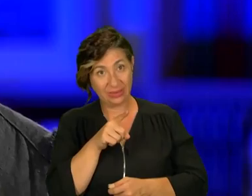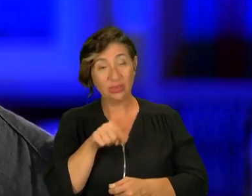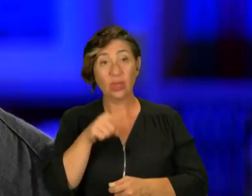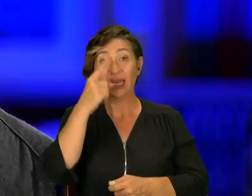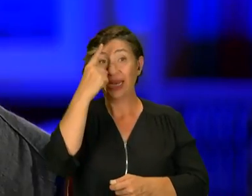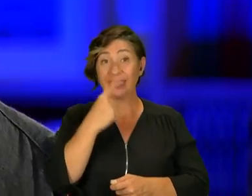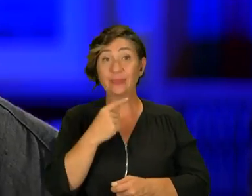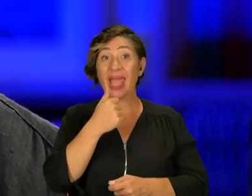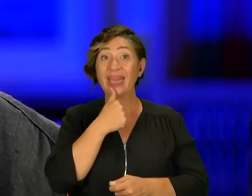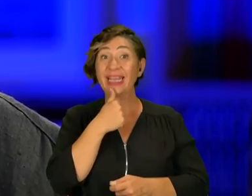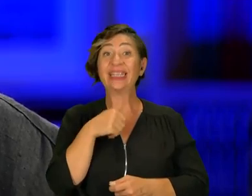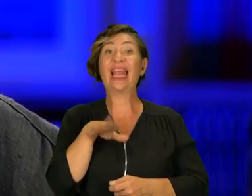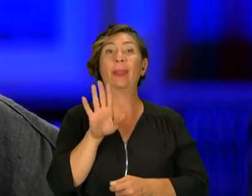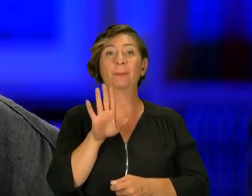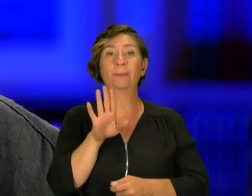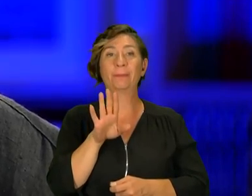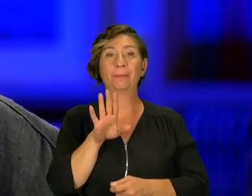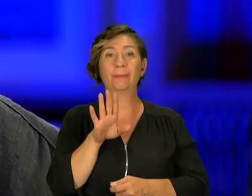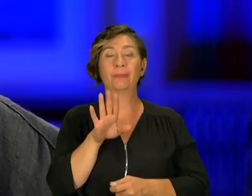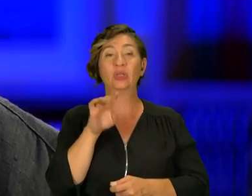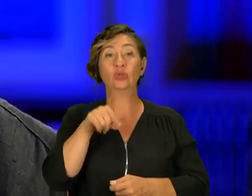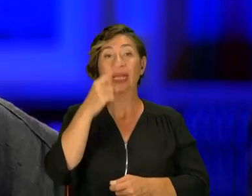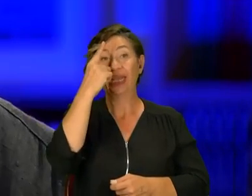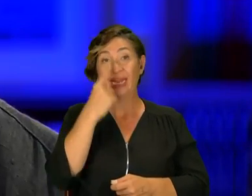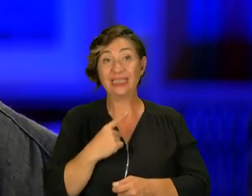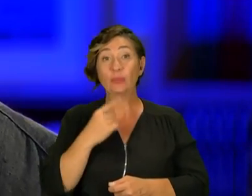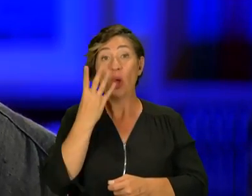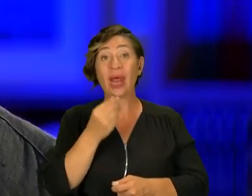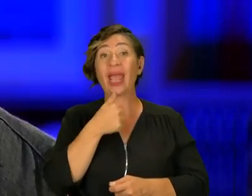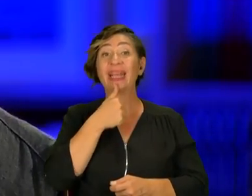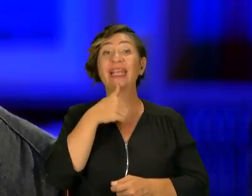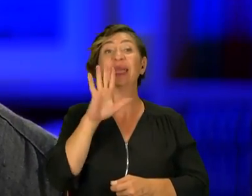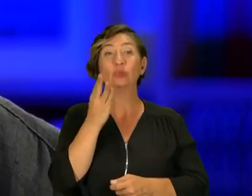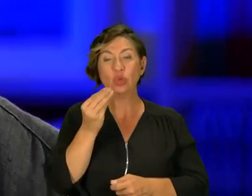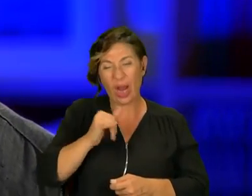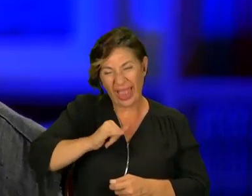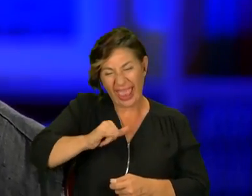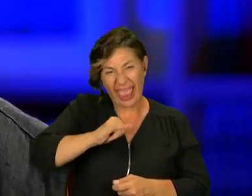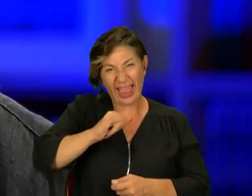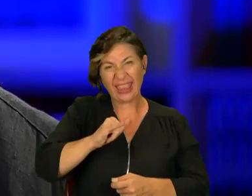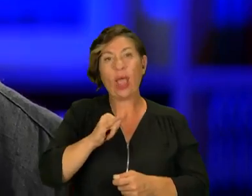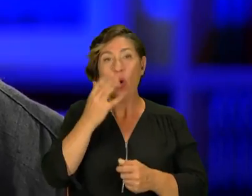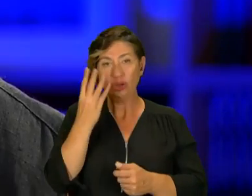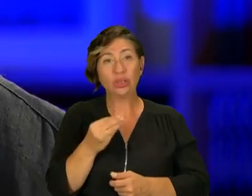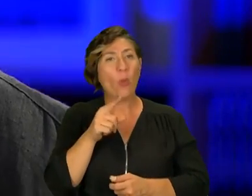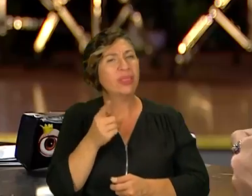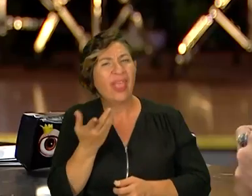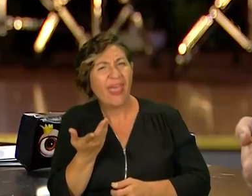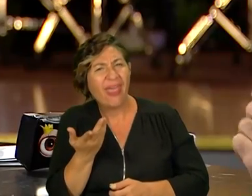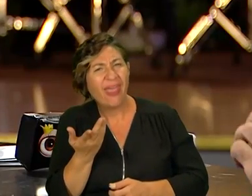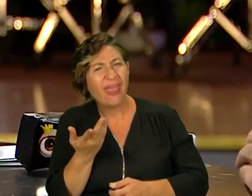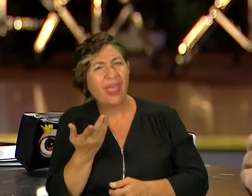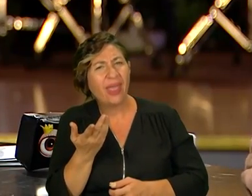an resmi olarak erkek değilim. Hmm. Şu an resmi olarak erkek değilim ama çok az bir sürecim kaldı. Nedir o